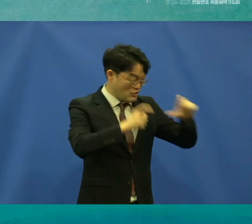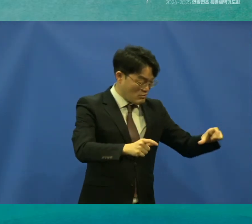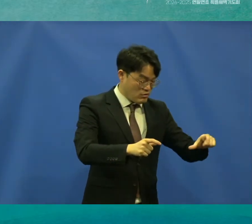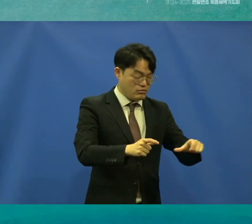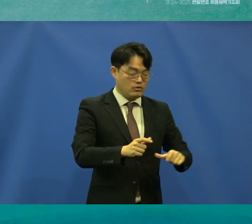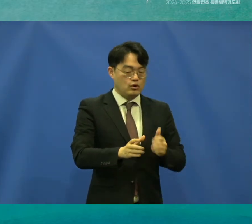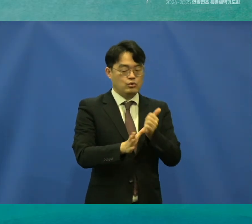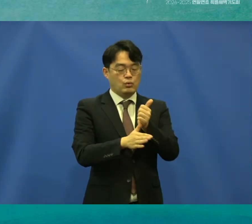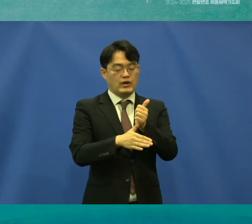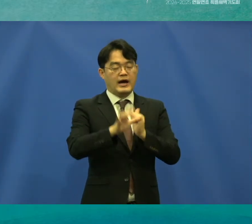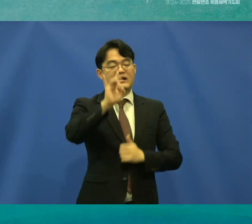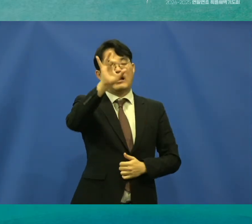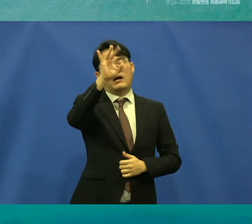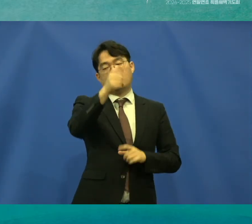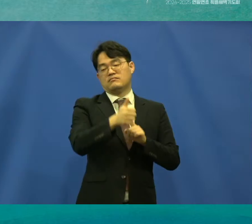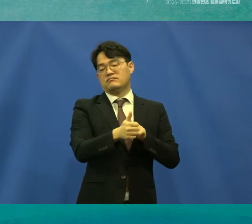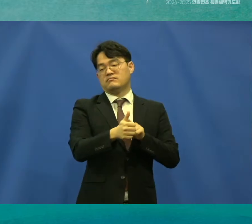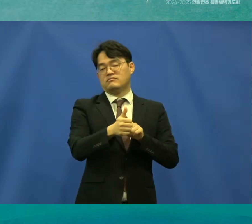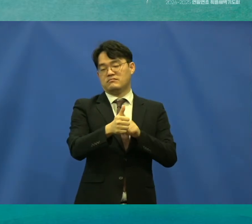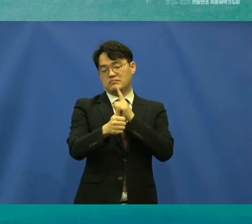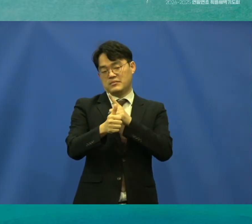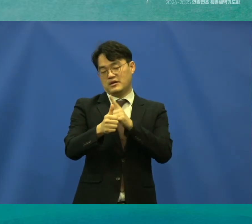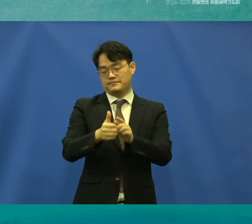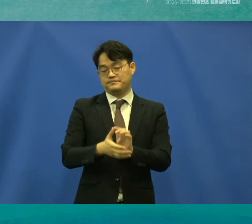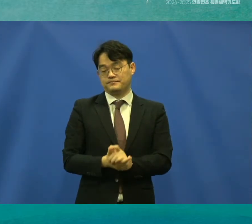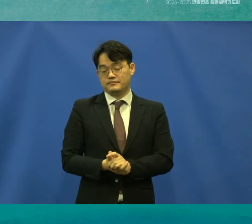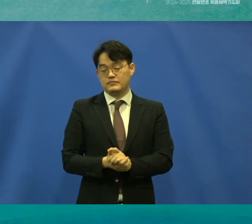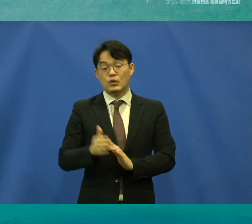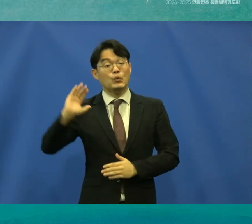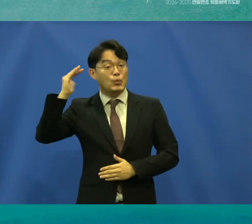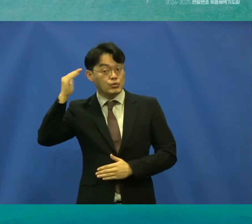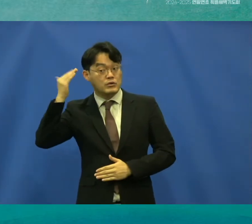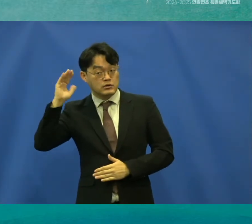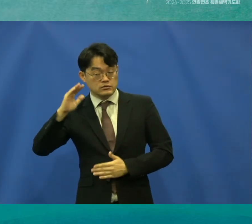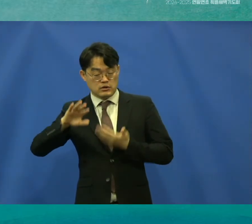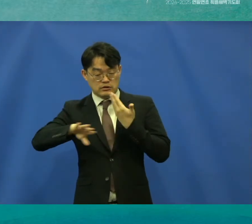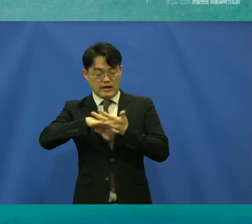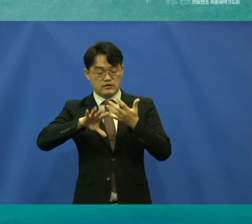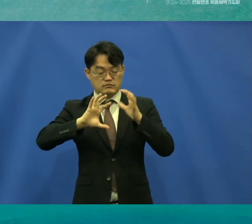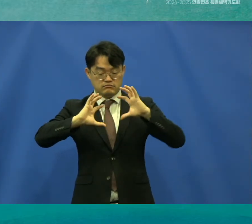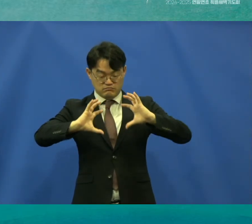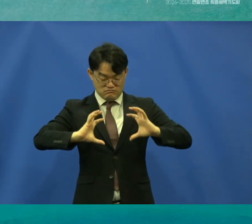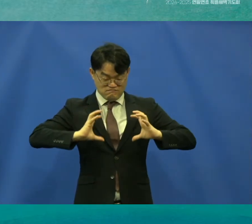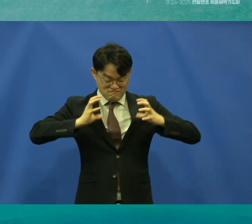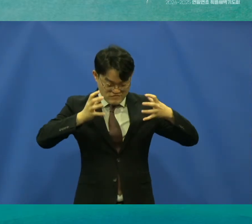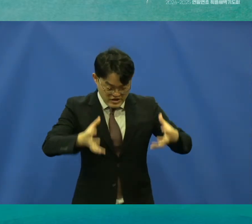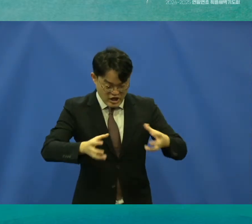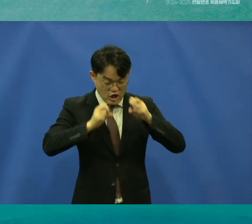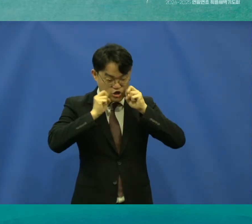있습니다. 그러나 구약시대 상황에서는 이것은 특별한 일이었습니다.